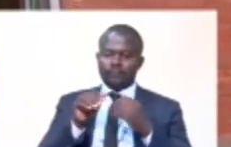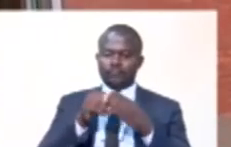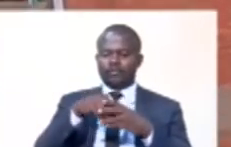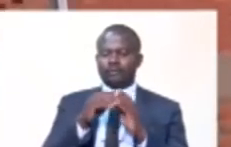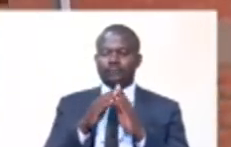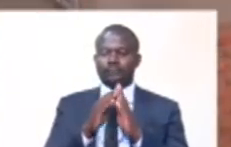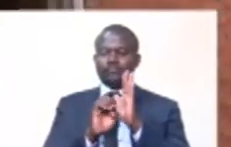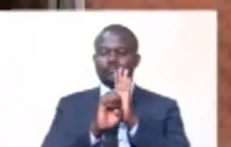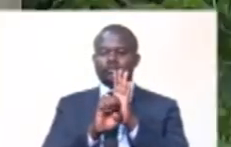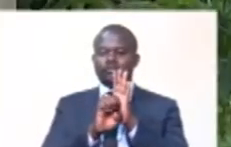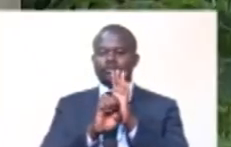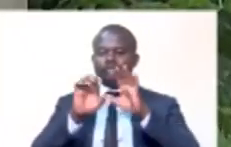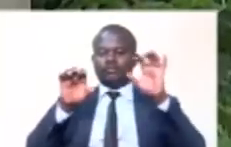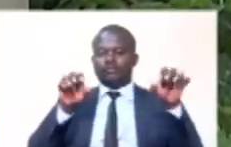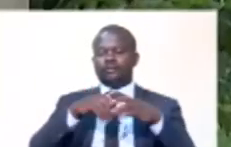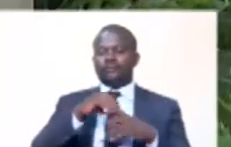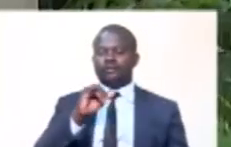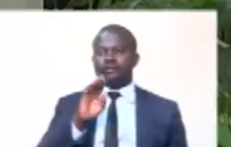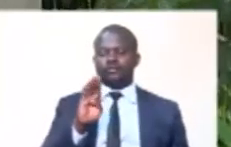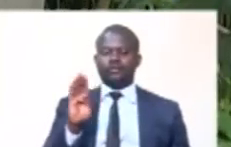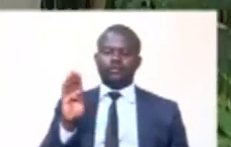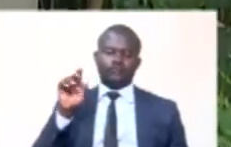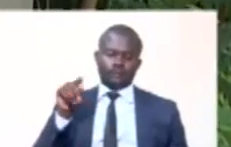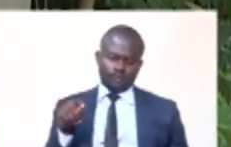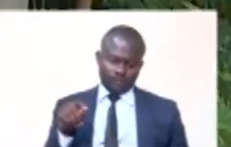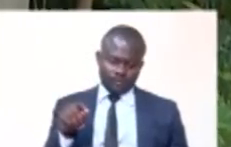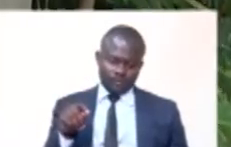midugudu y'icyitegererezo IDP Model Village.